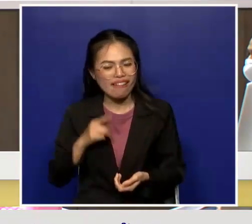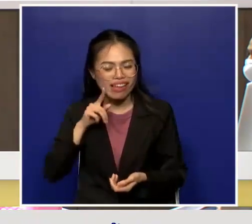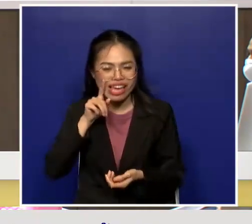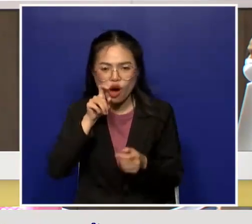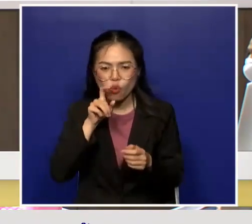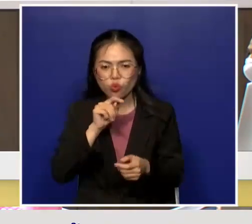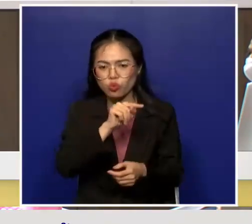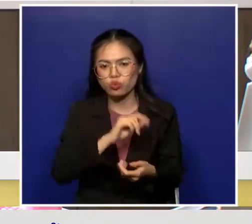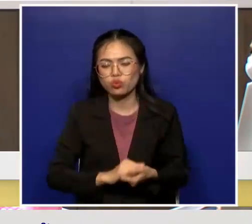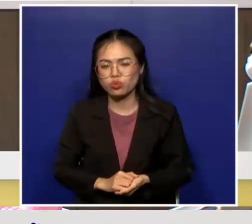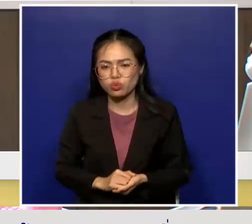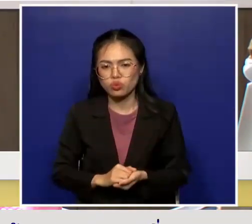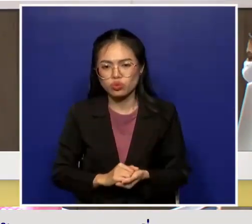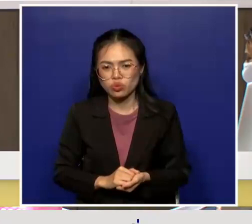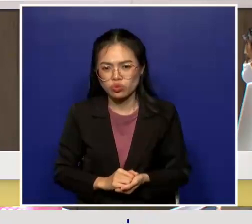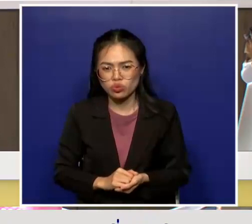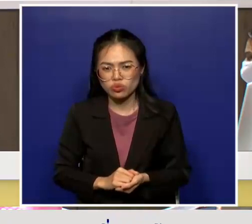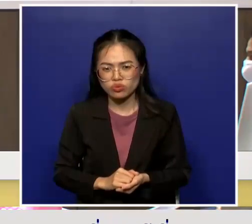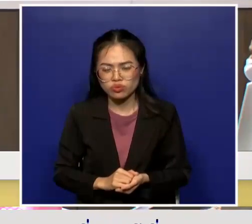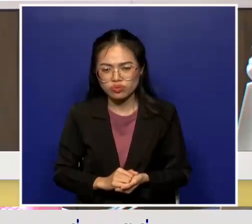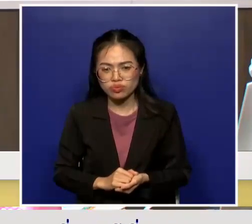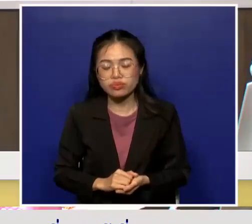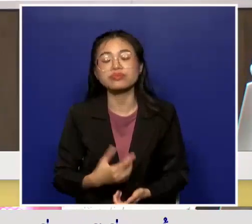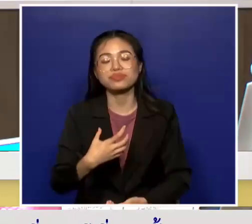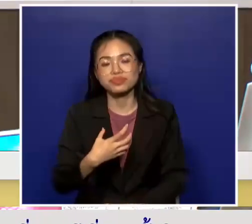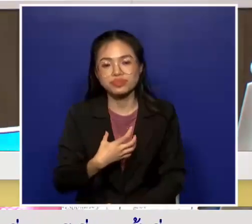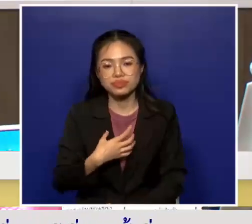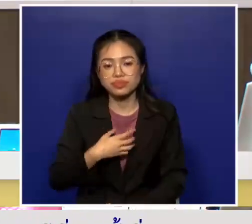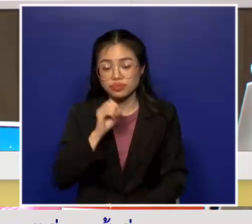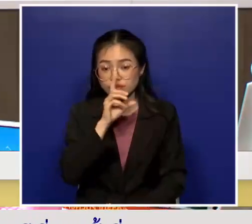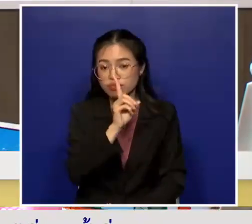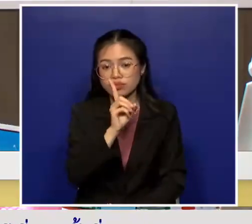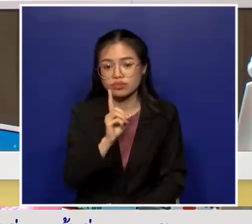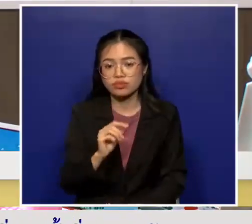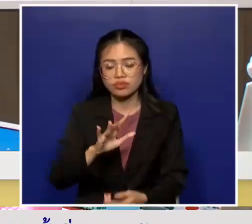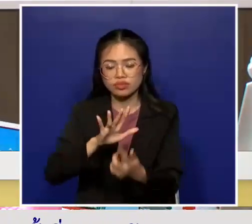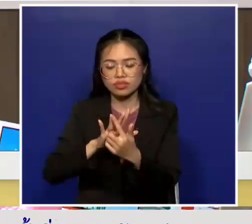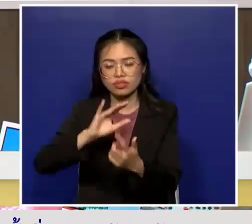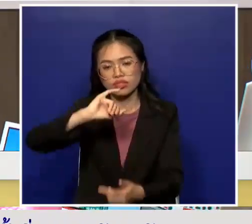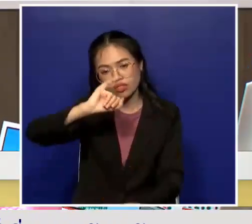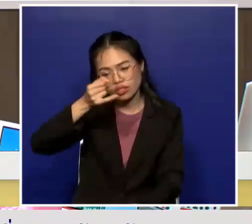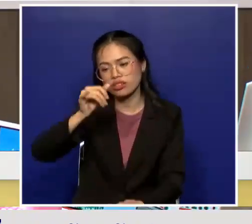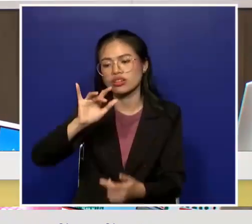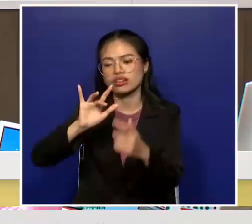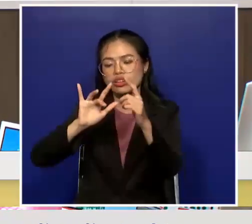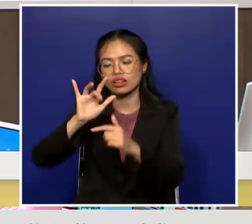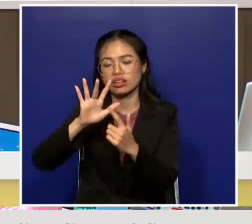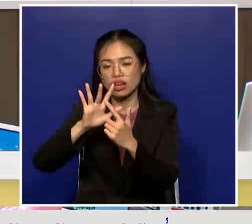ออกนะครับตืดสิ่งที่ผมอยากจะบอกก็คือว่าเจ้าสัวรายนี้วันนี้เนี่ยน